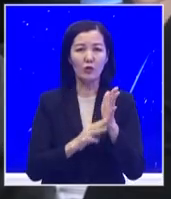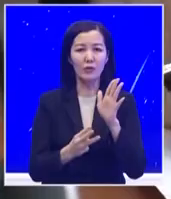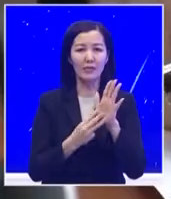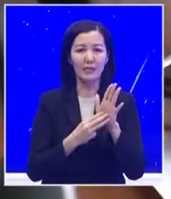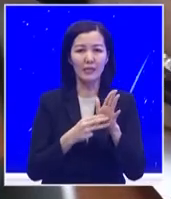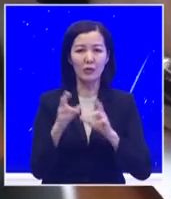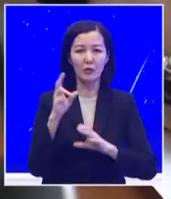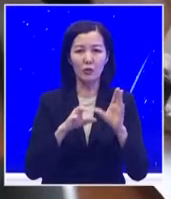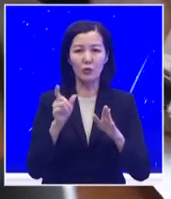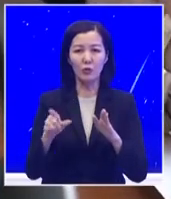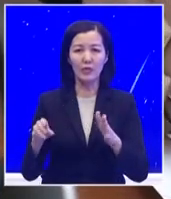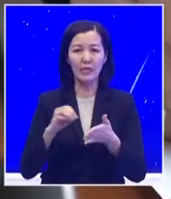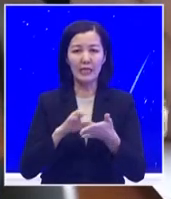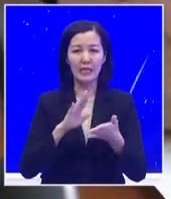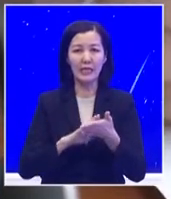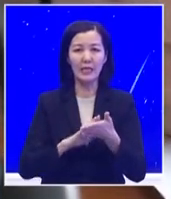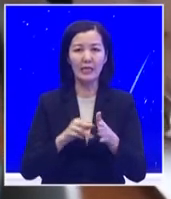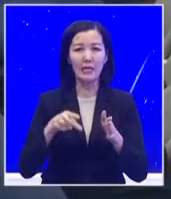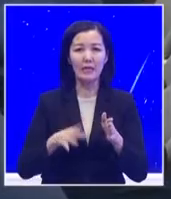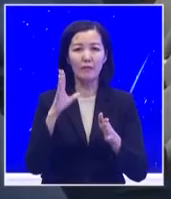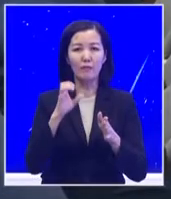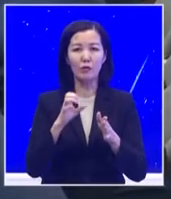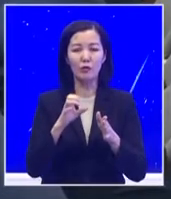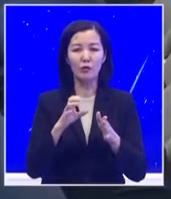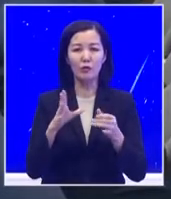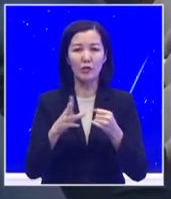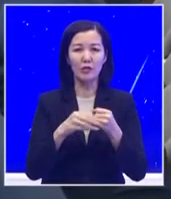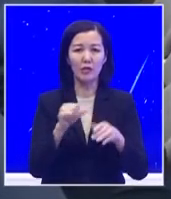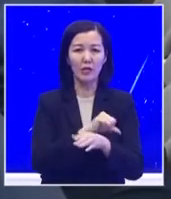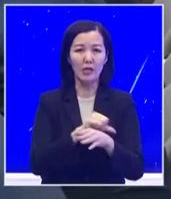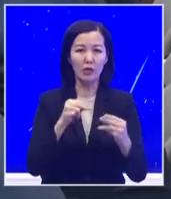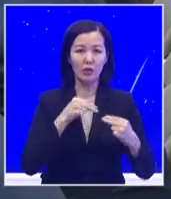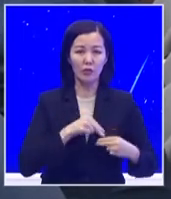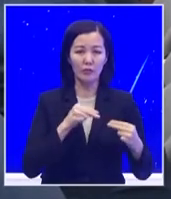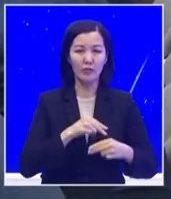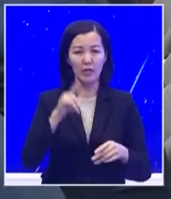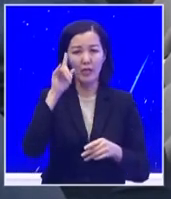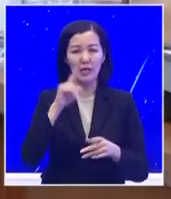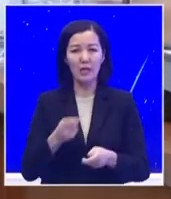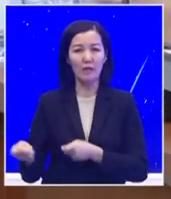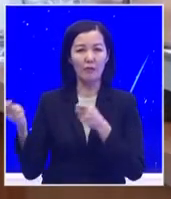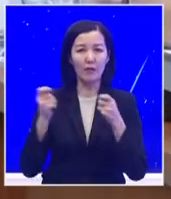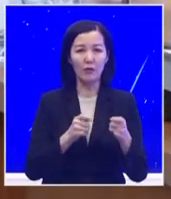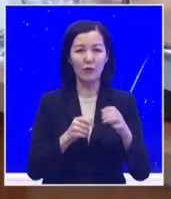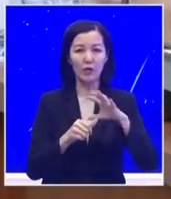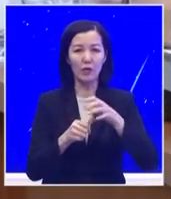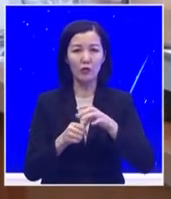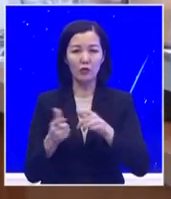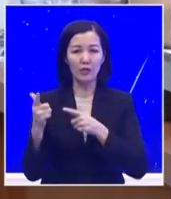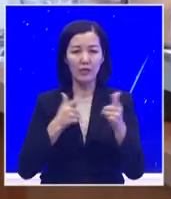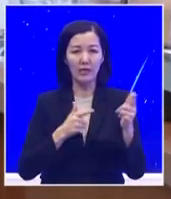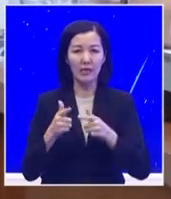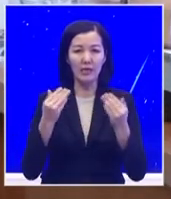тіркелген. Қазақ-қытай шекарасында 2500 жерлесіміз жұмыс істейді. Оларды елге алып келуге тікұшақтар дайын тұр. Тек елшіліктер